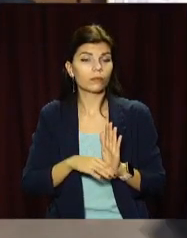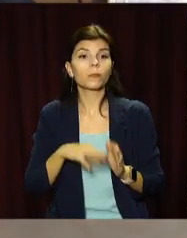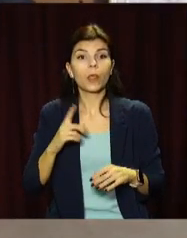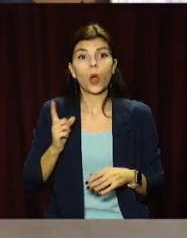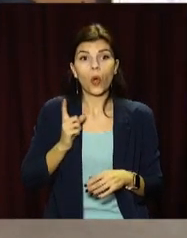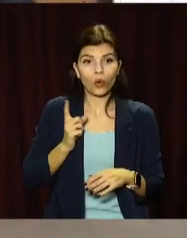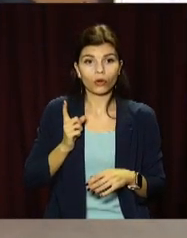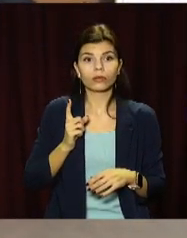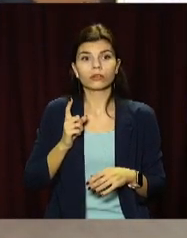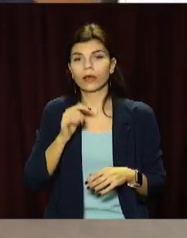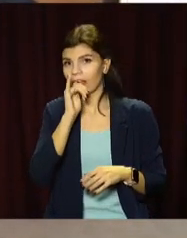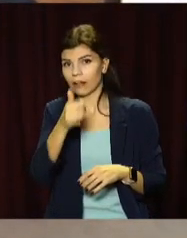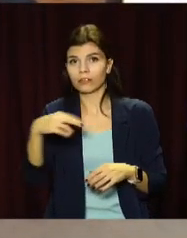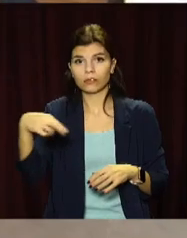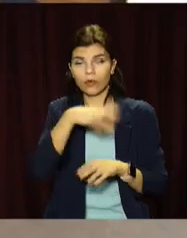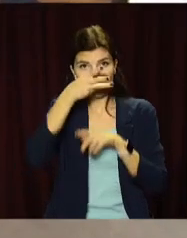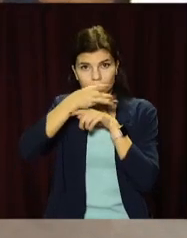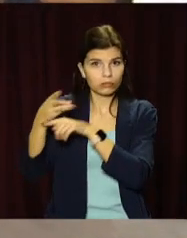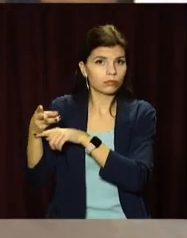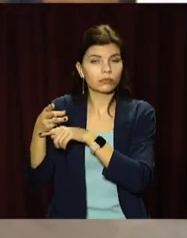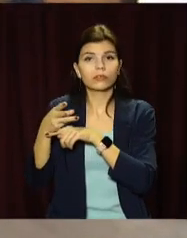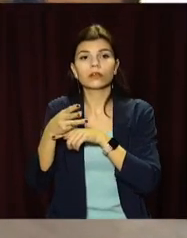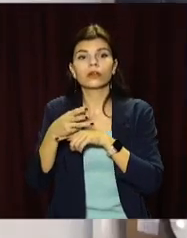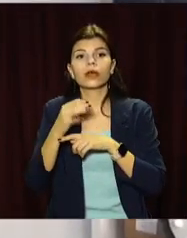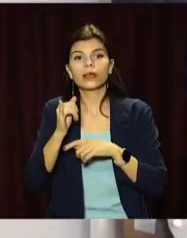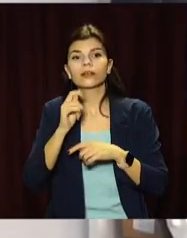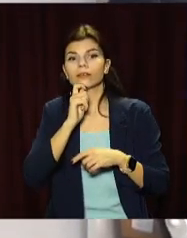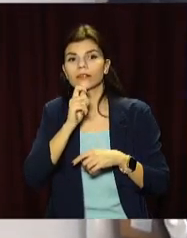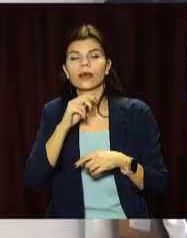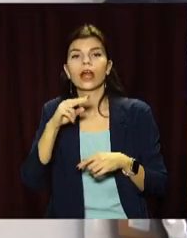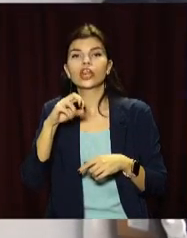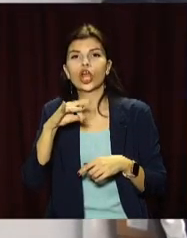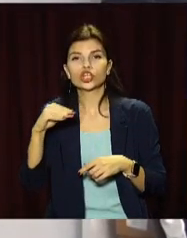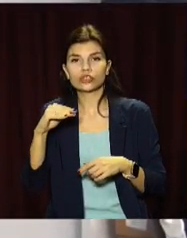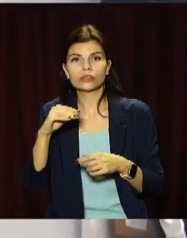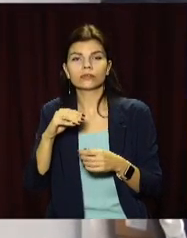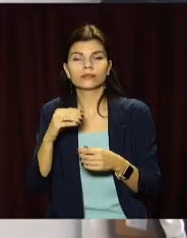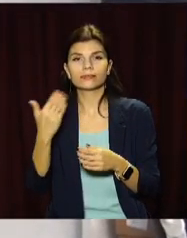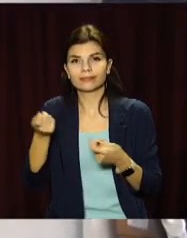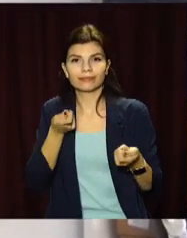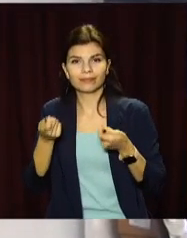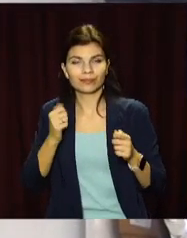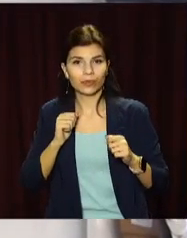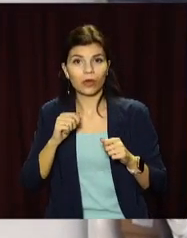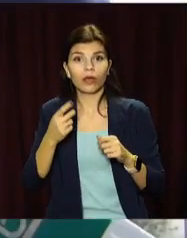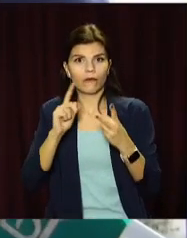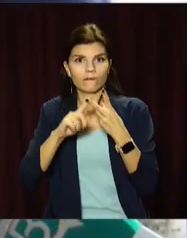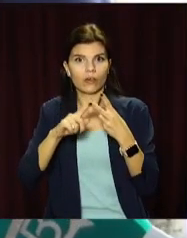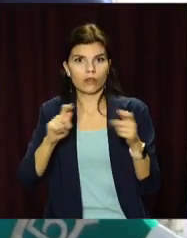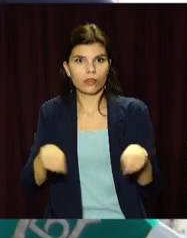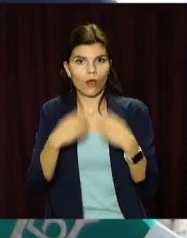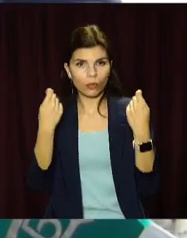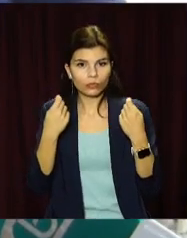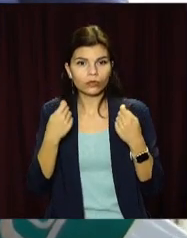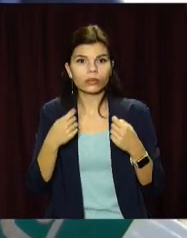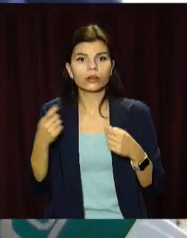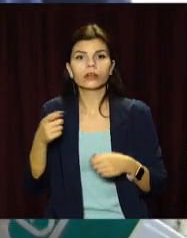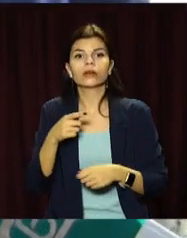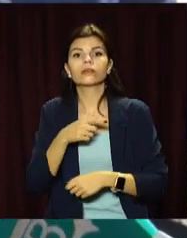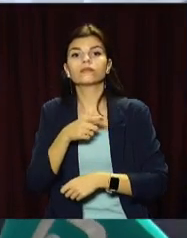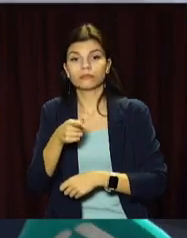Охорона перекриває прохід і знімальній групі, і представниці Держпродспоживслужби. Чим двічі порушує закон. Інспекторка